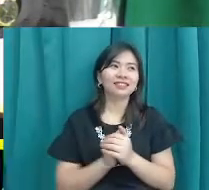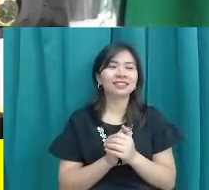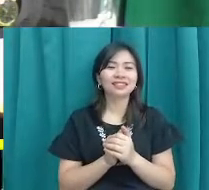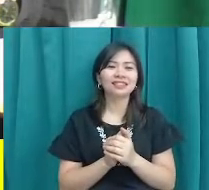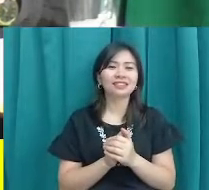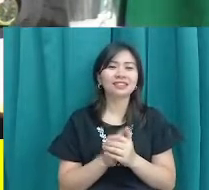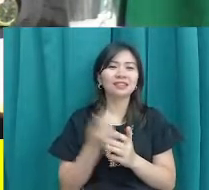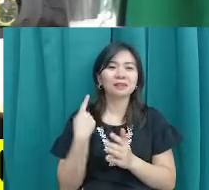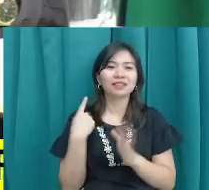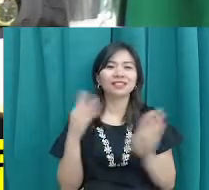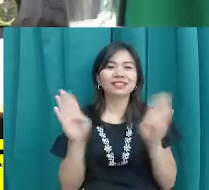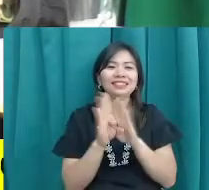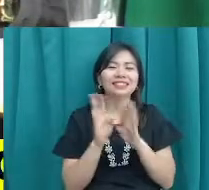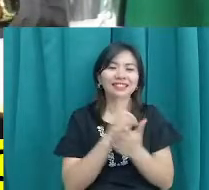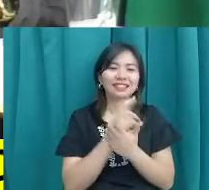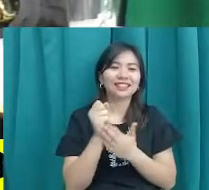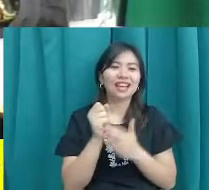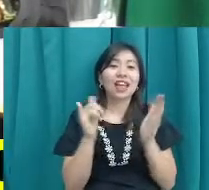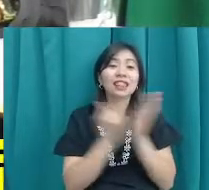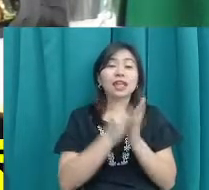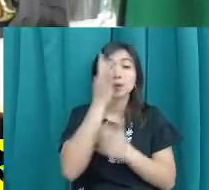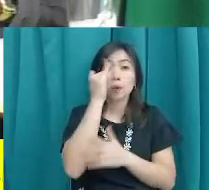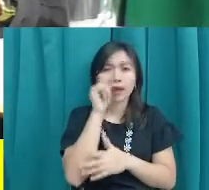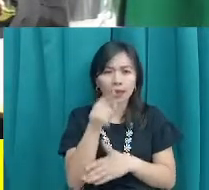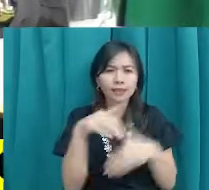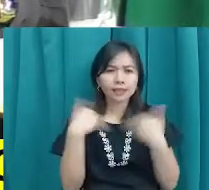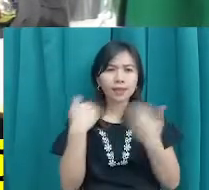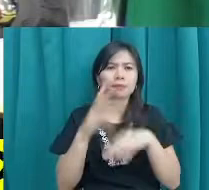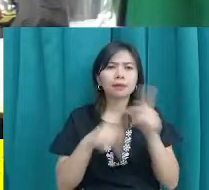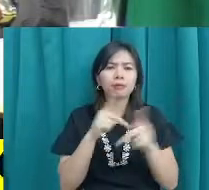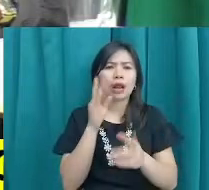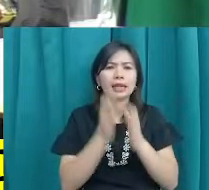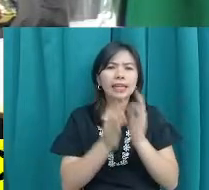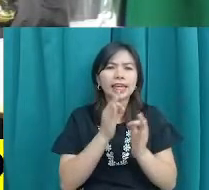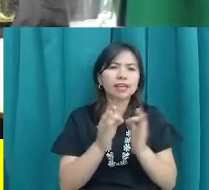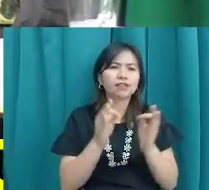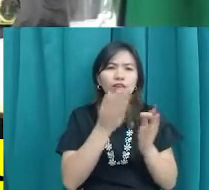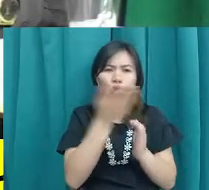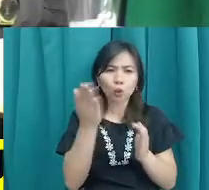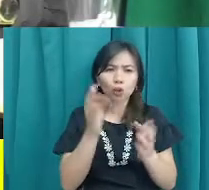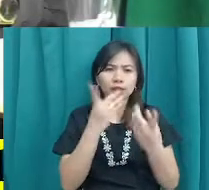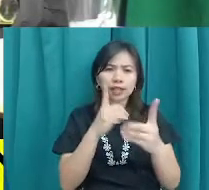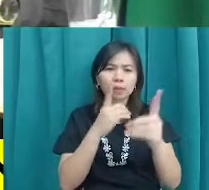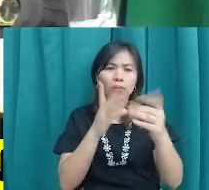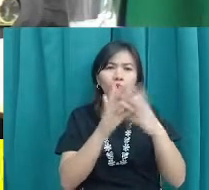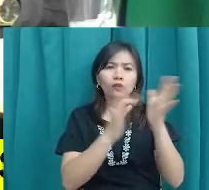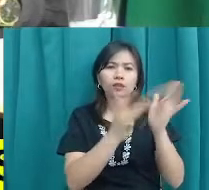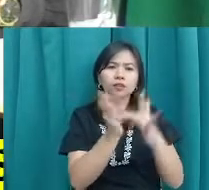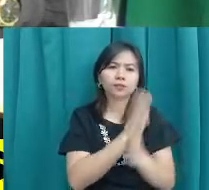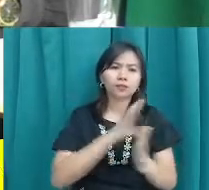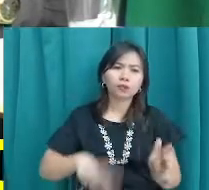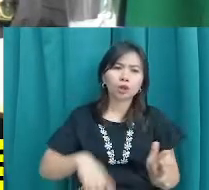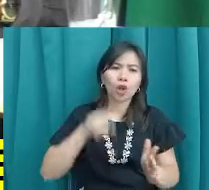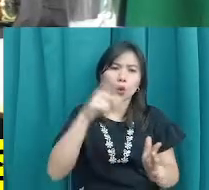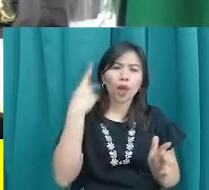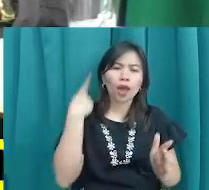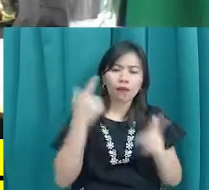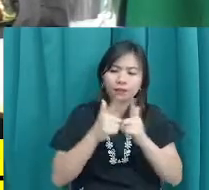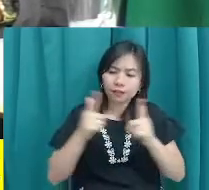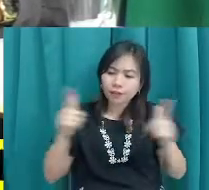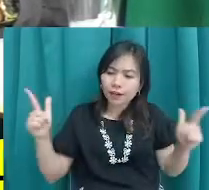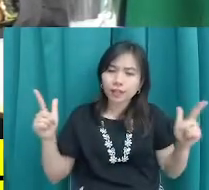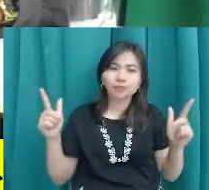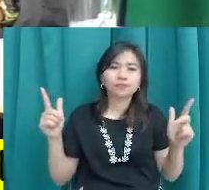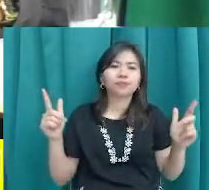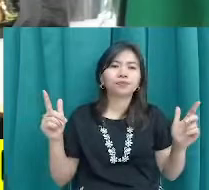palang ka-close. Kaya siguraduhin nyo, young people, kung disciple kayo ng Panginoon Hesus Kristo, solid ang closeness nyo at relationship nyo sa